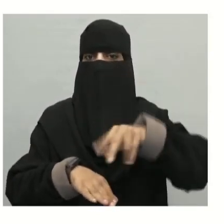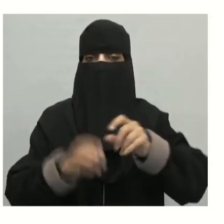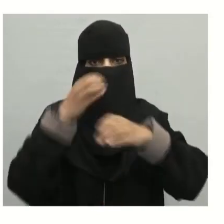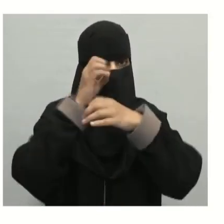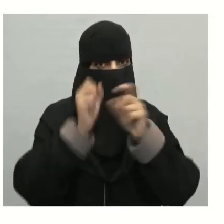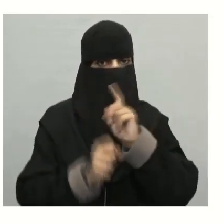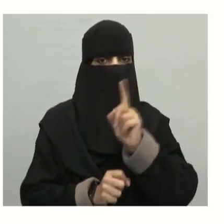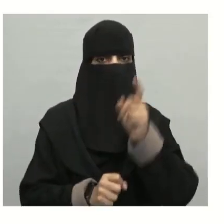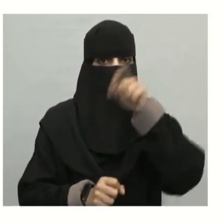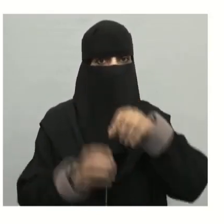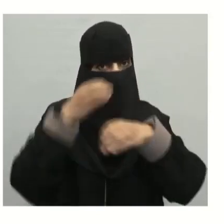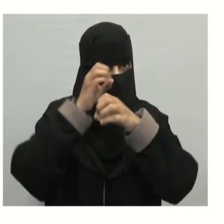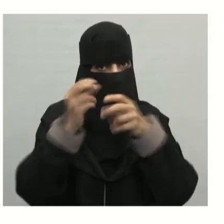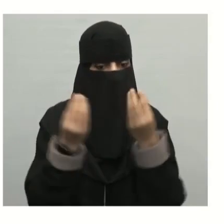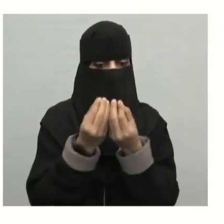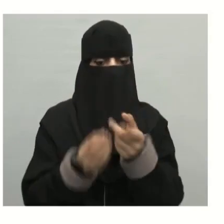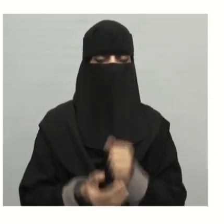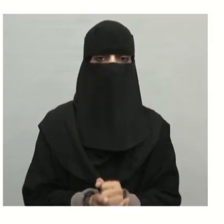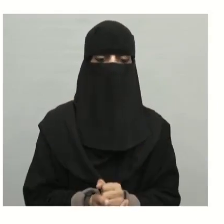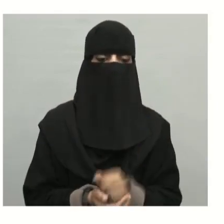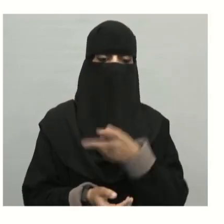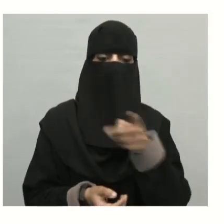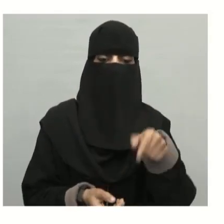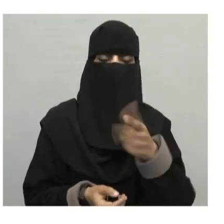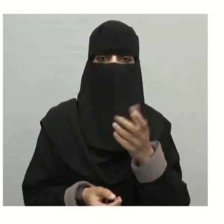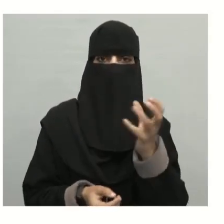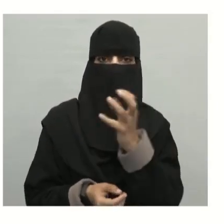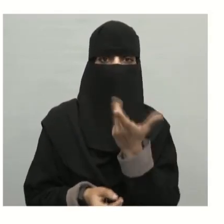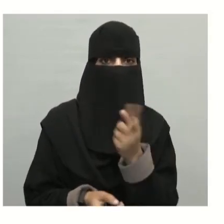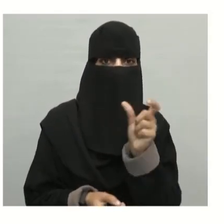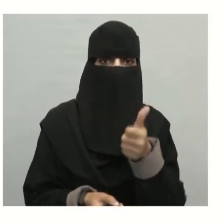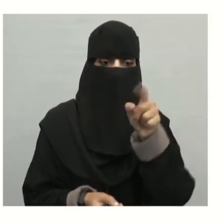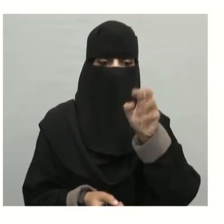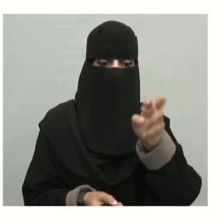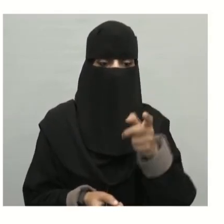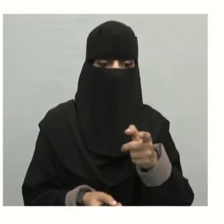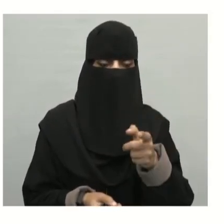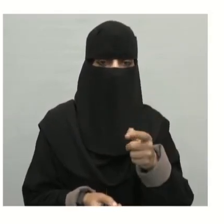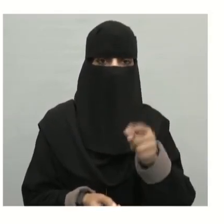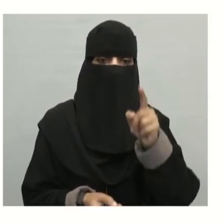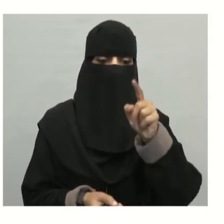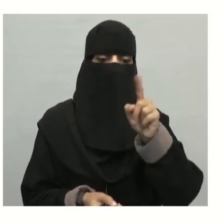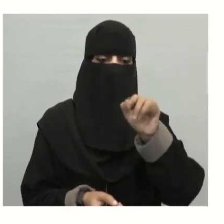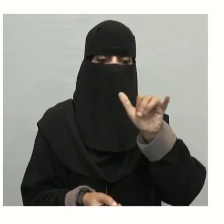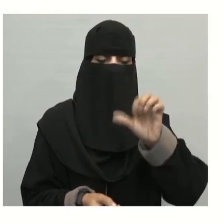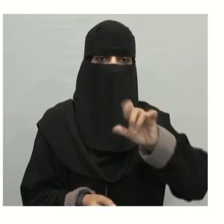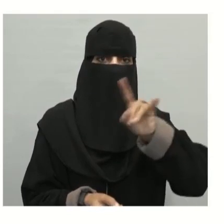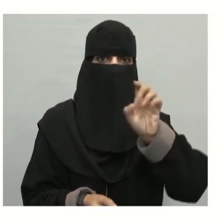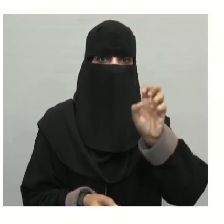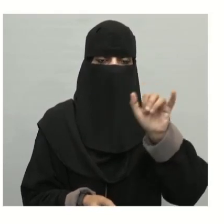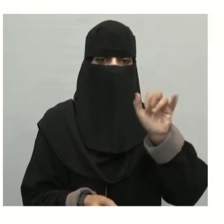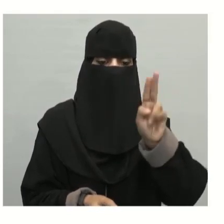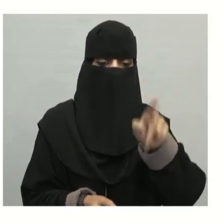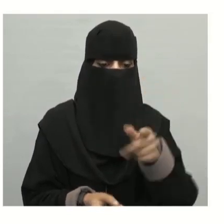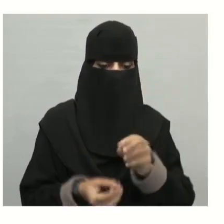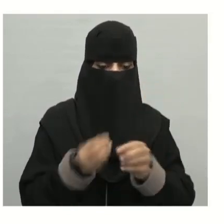بالعين المجرده من انواع الصخور الناريه اولا الريولايت صخر سطحي له نفس تركيب